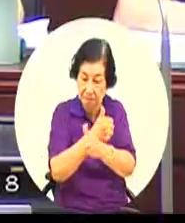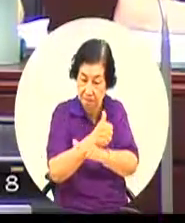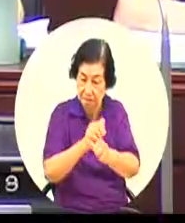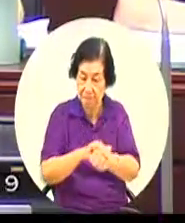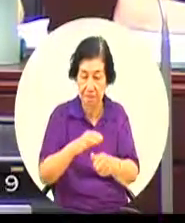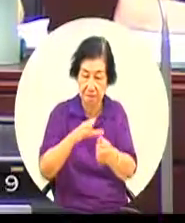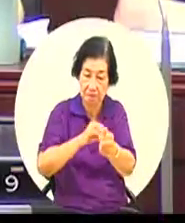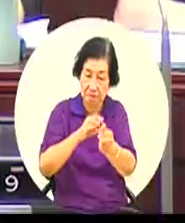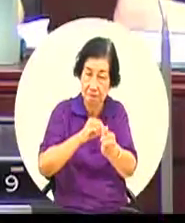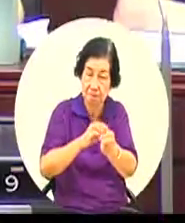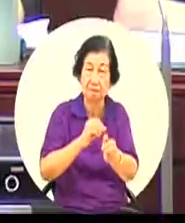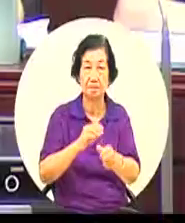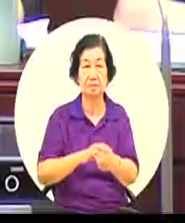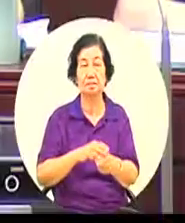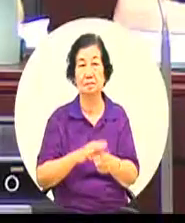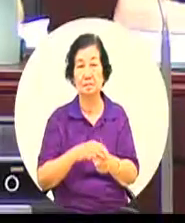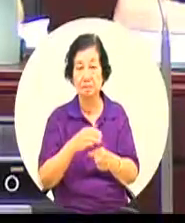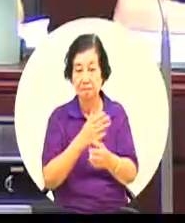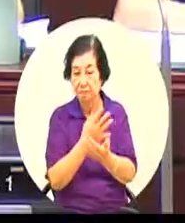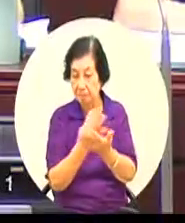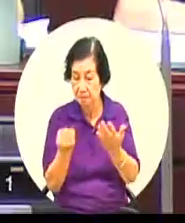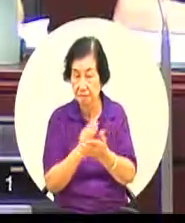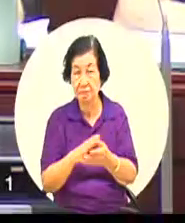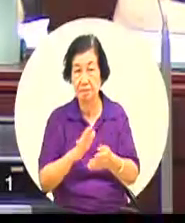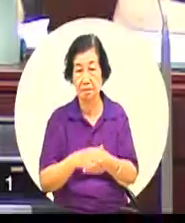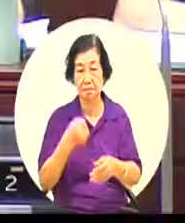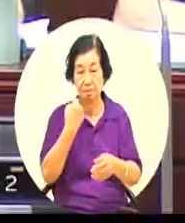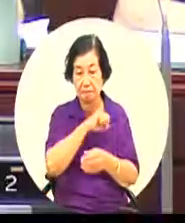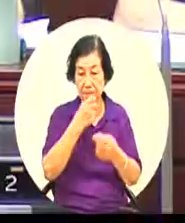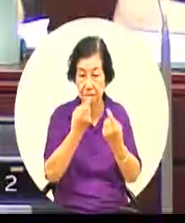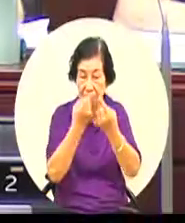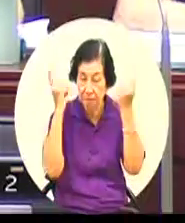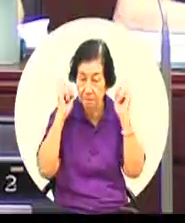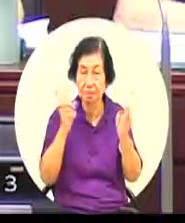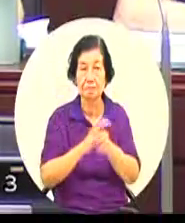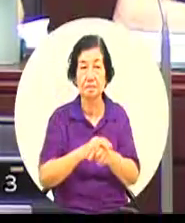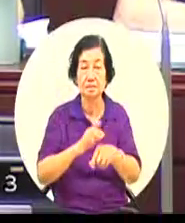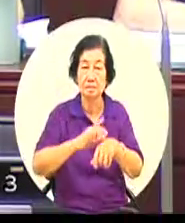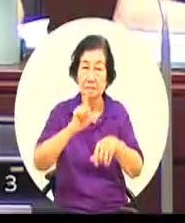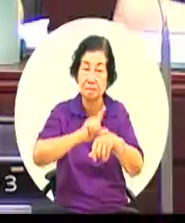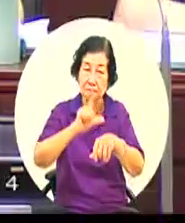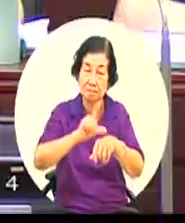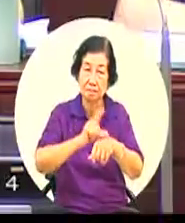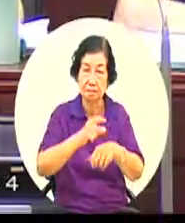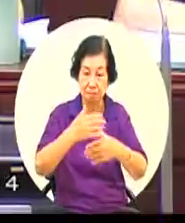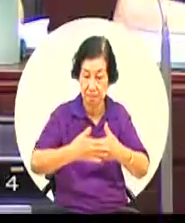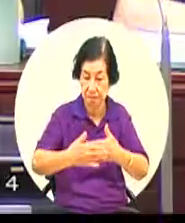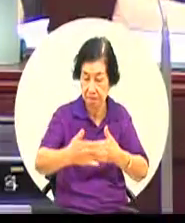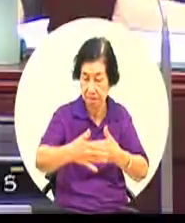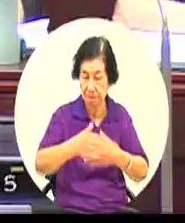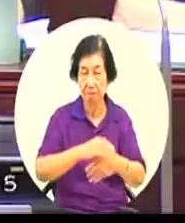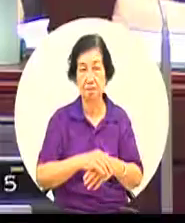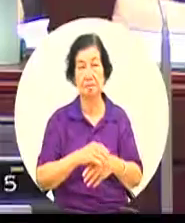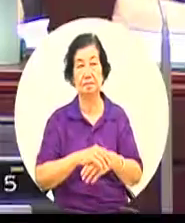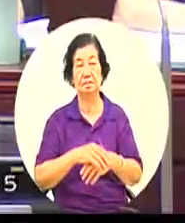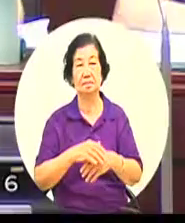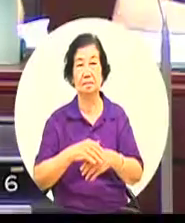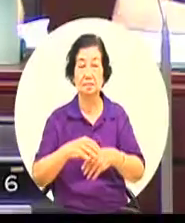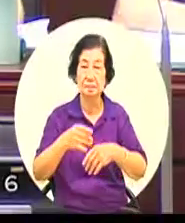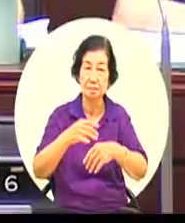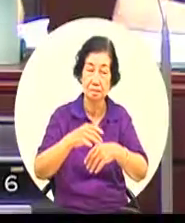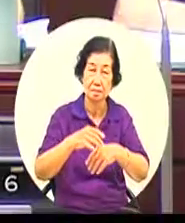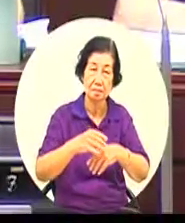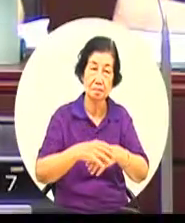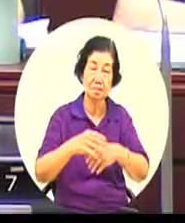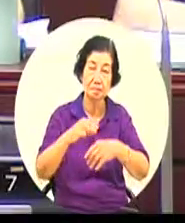得会了吗？不是完全像台大的课程，你学完以后你还有疑问，或者你自己有没有测试呢？没有。可是我们在那个学